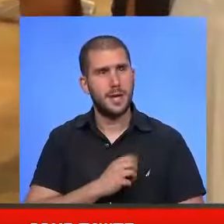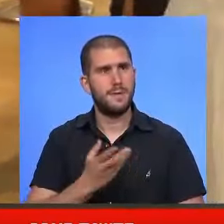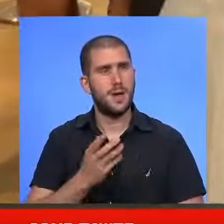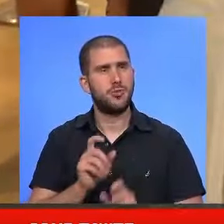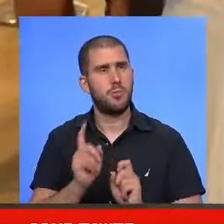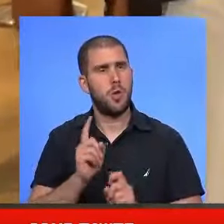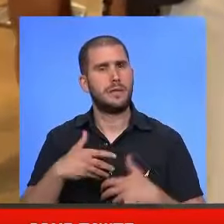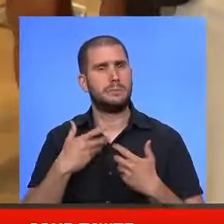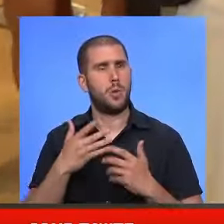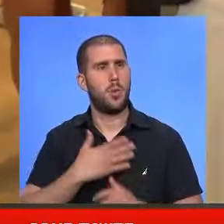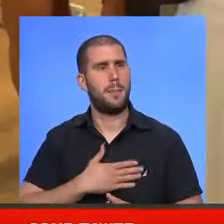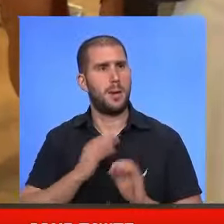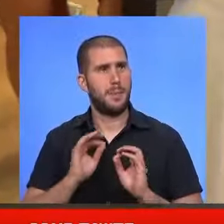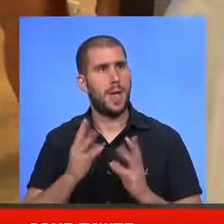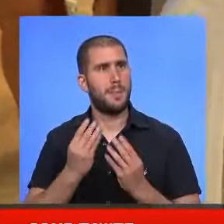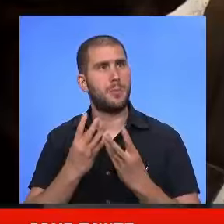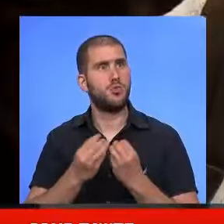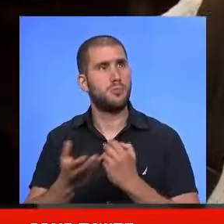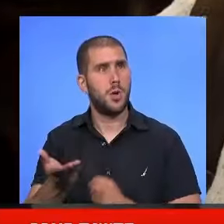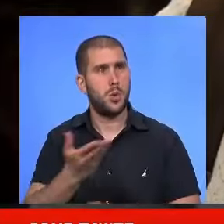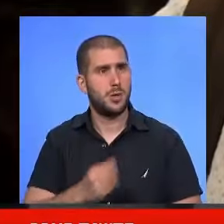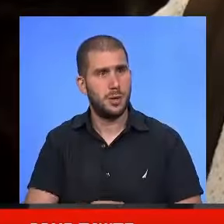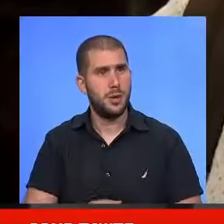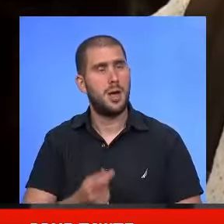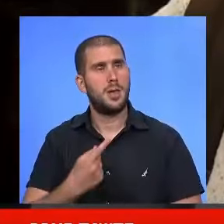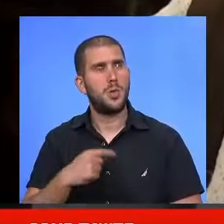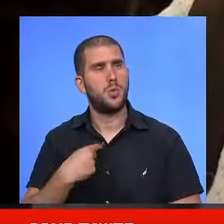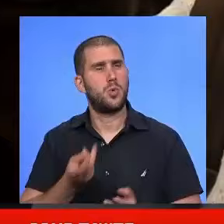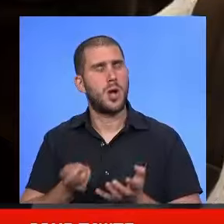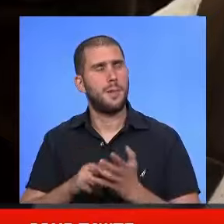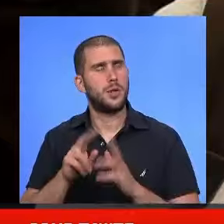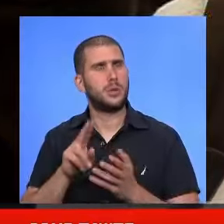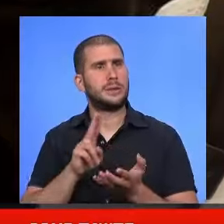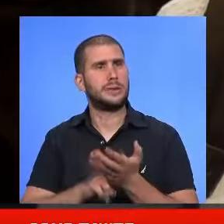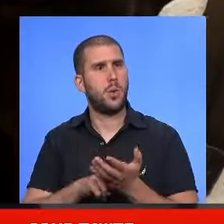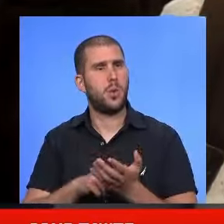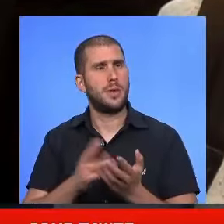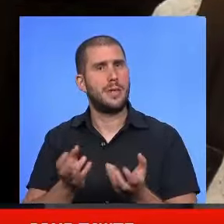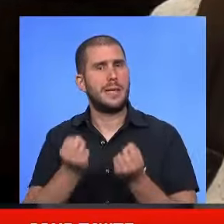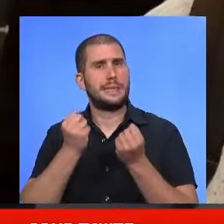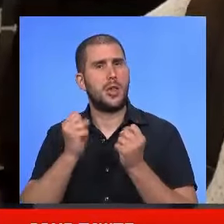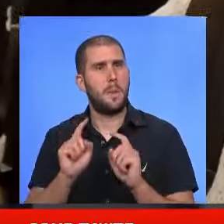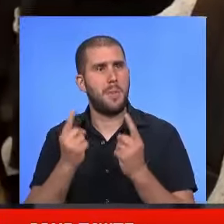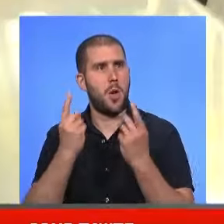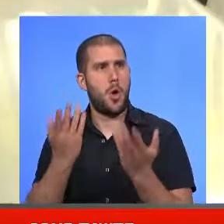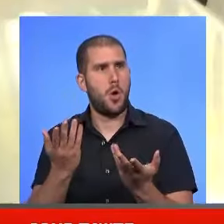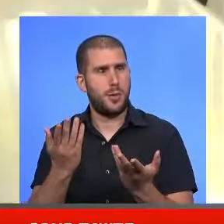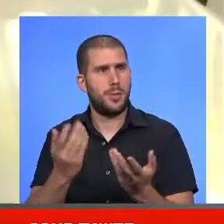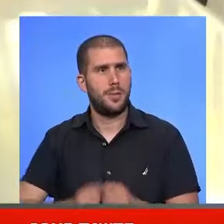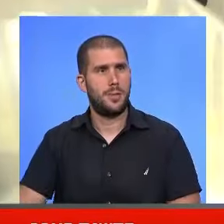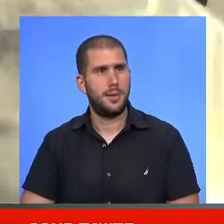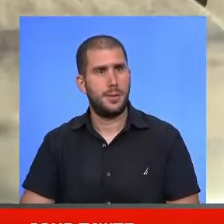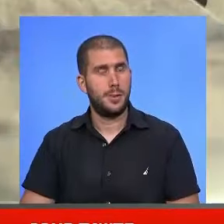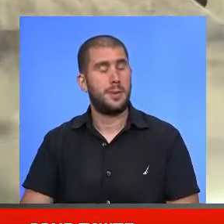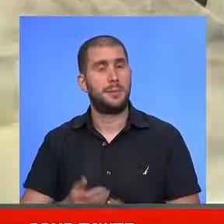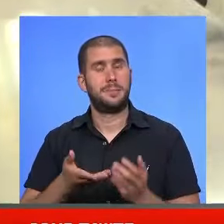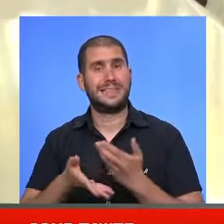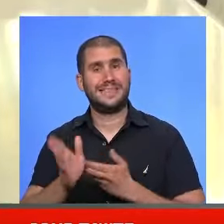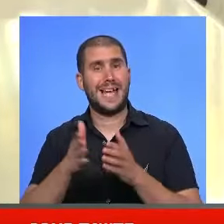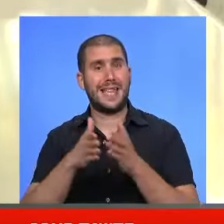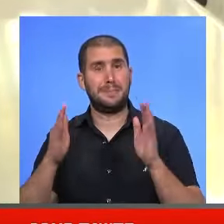לא ישמחו בחג, יש הרבה משפחות. זה שאנחנו קמים ויש לנו את הזכות וניצלנו מהמאורעות האלה. וביציאת